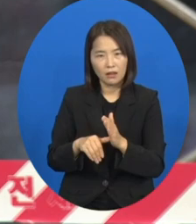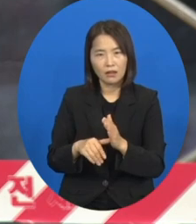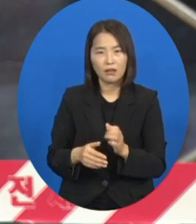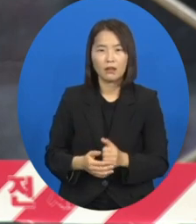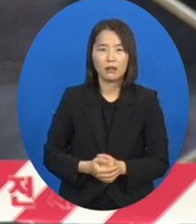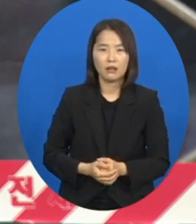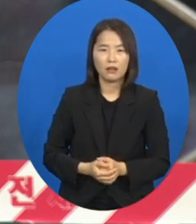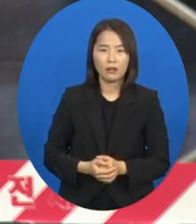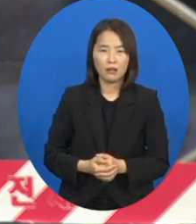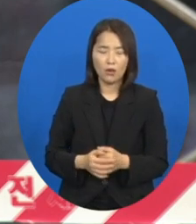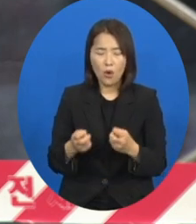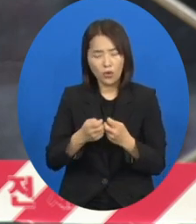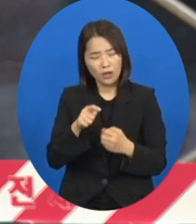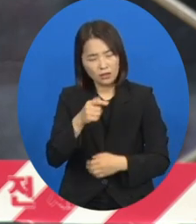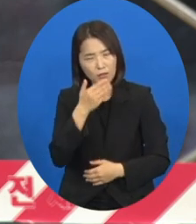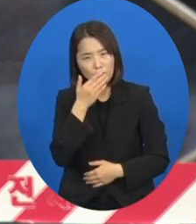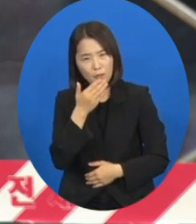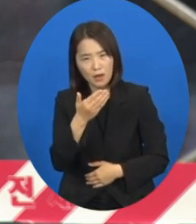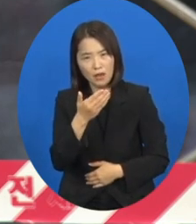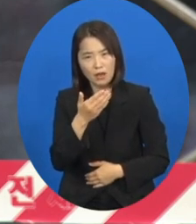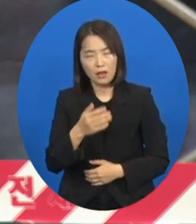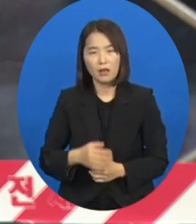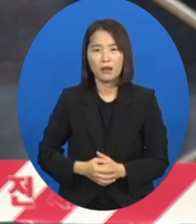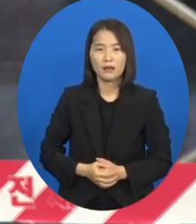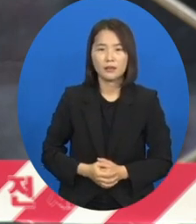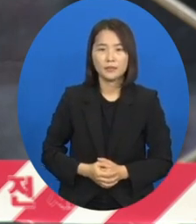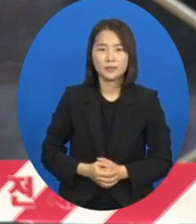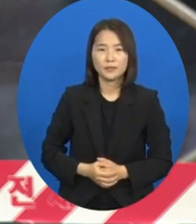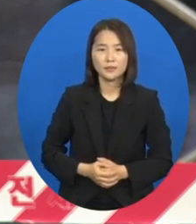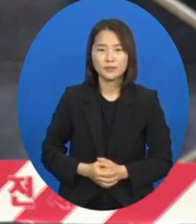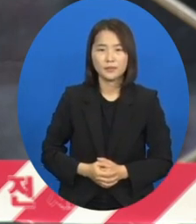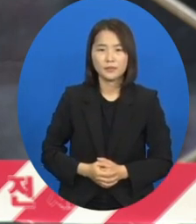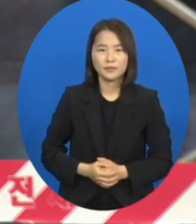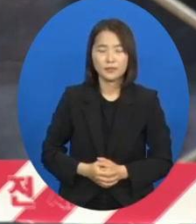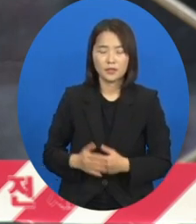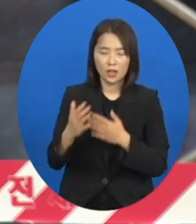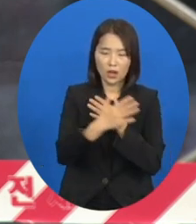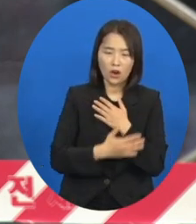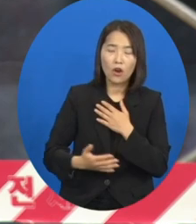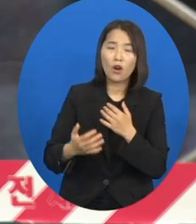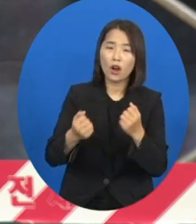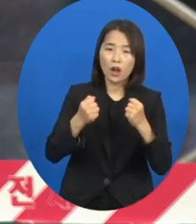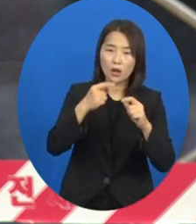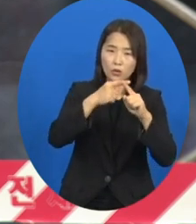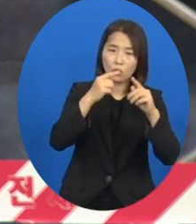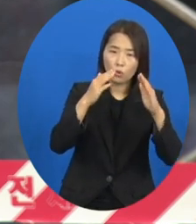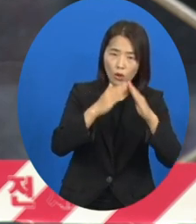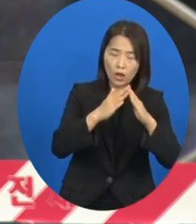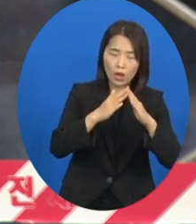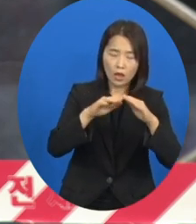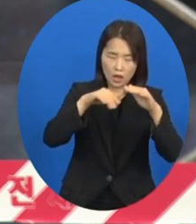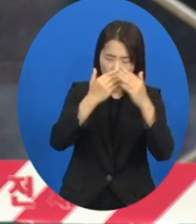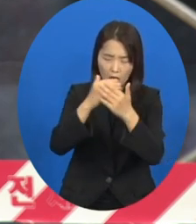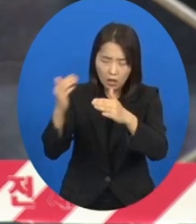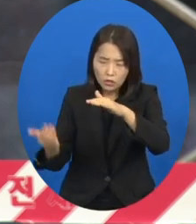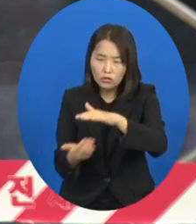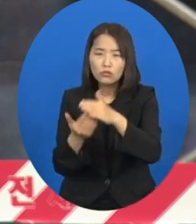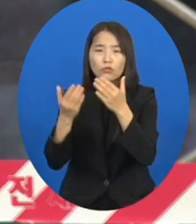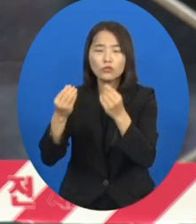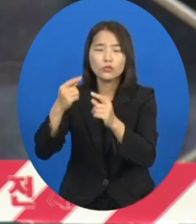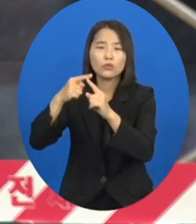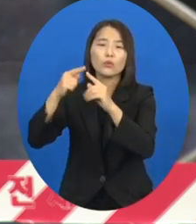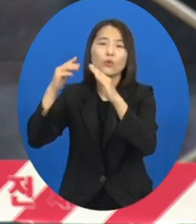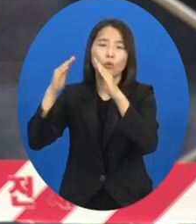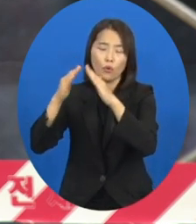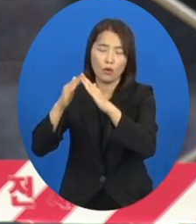할 수 있을까? 그냥 멀쩡한 교회, 건강한 교회, 다 갖춰진 교회 하면